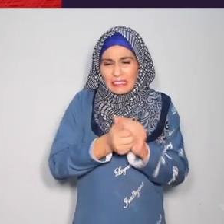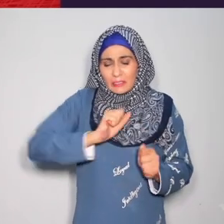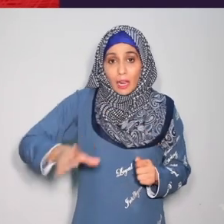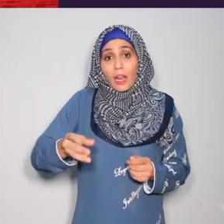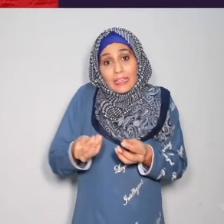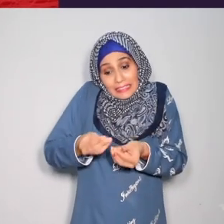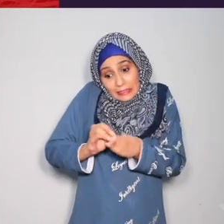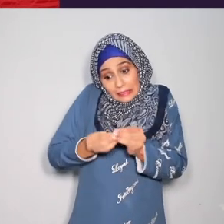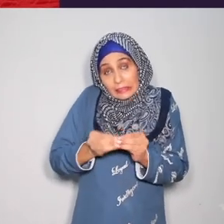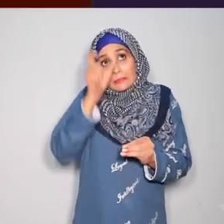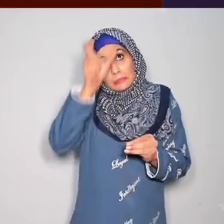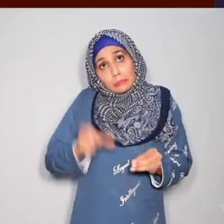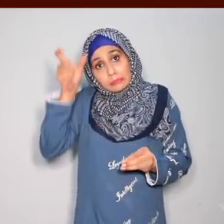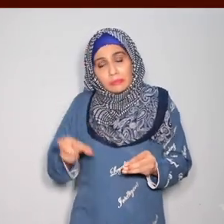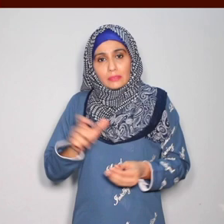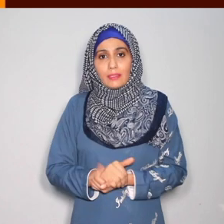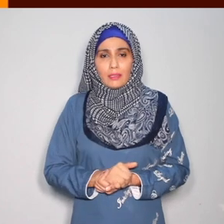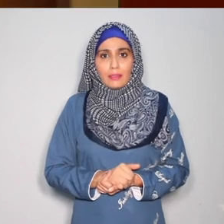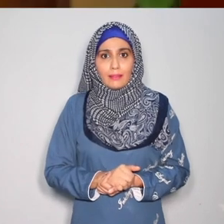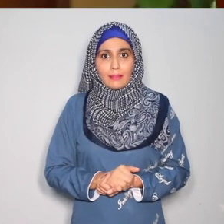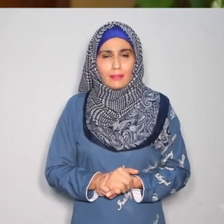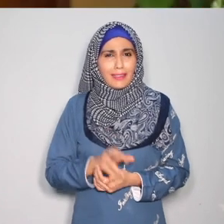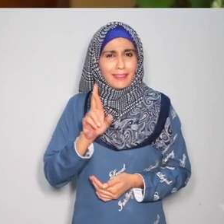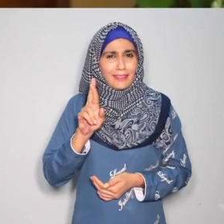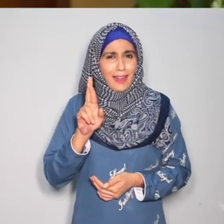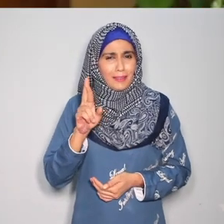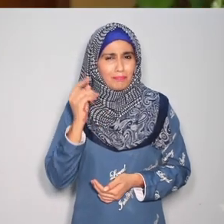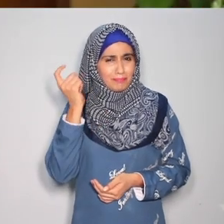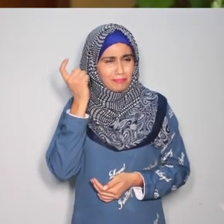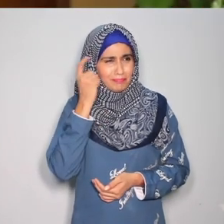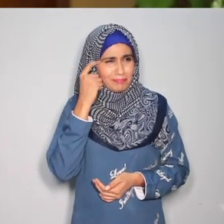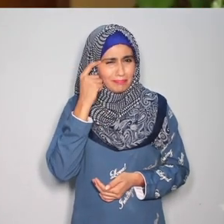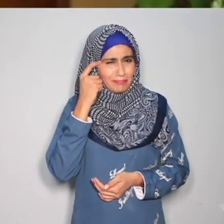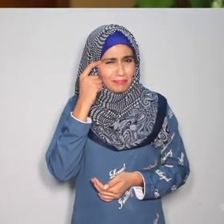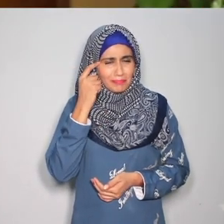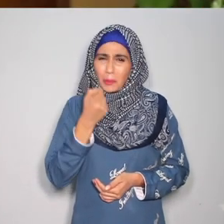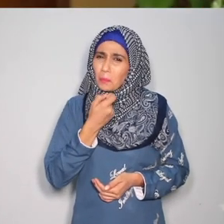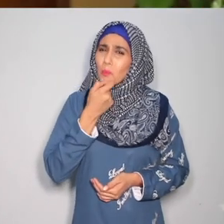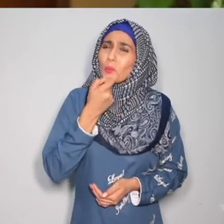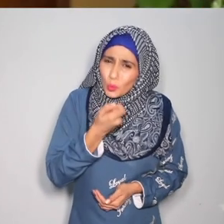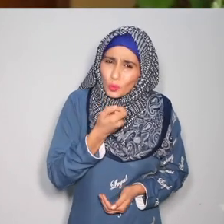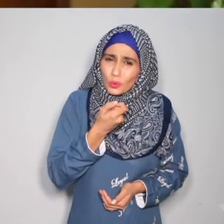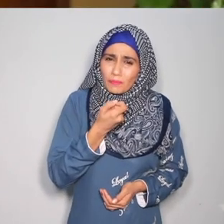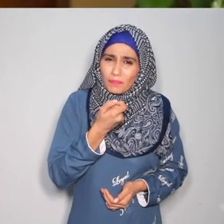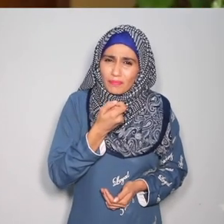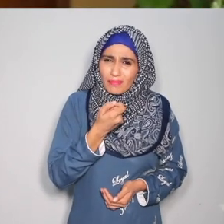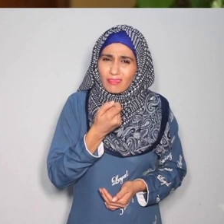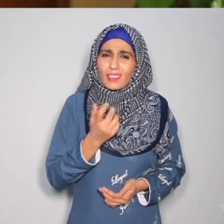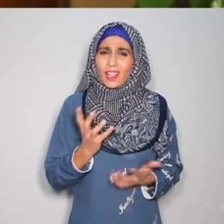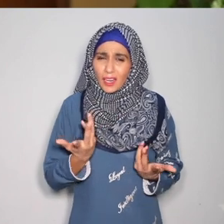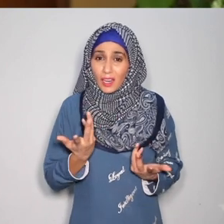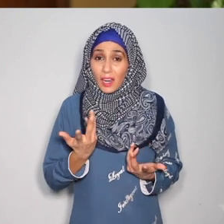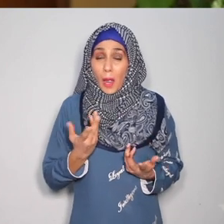कागज़ से बने हैं। ये बात राशिद को कुछ समझ में नहीं आई और उसने पूछा,